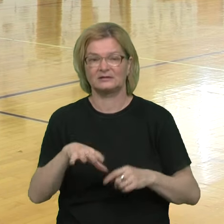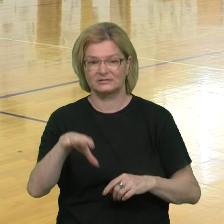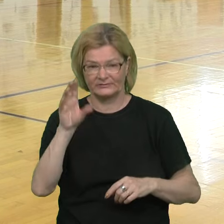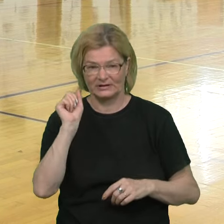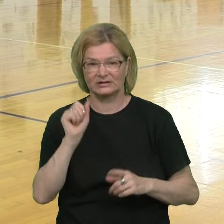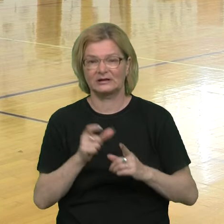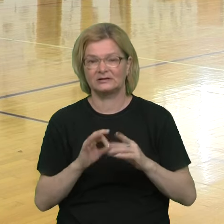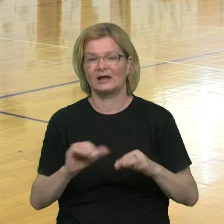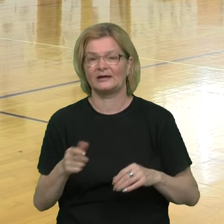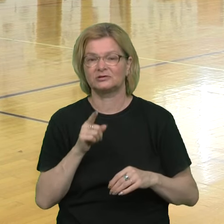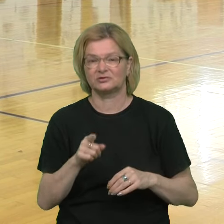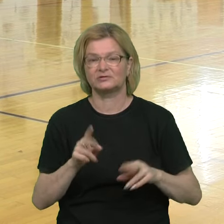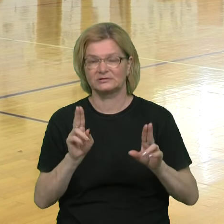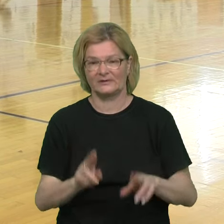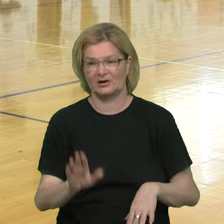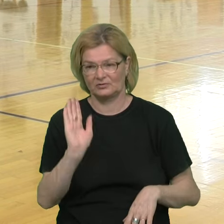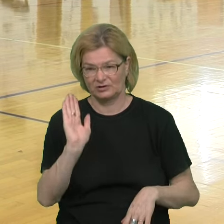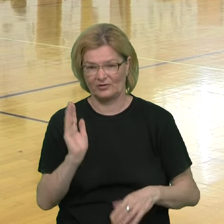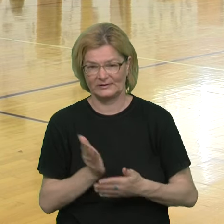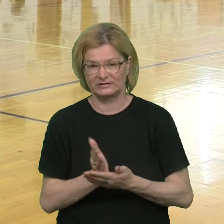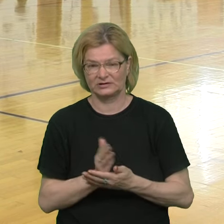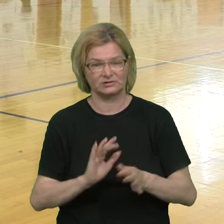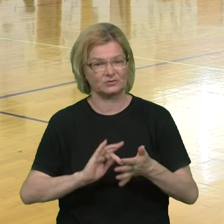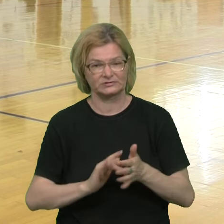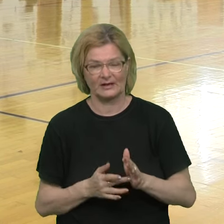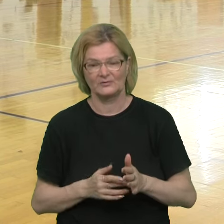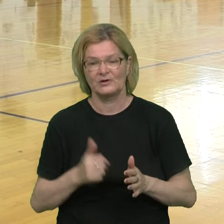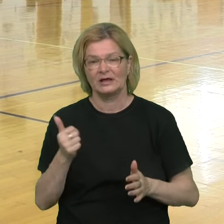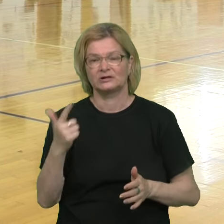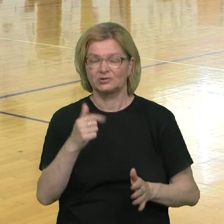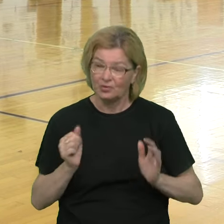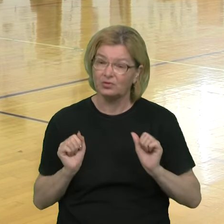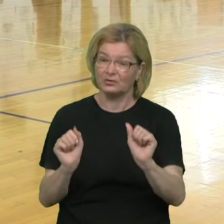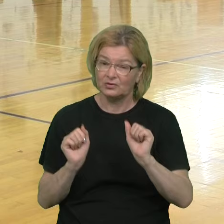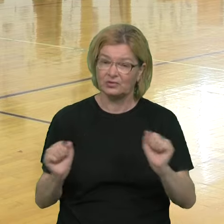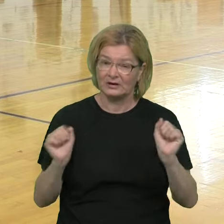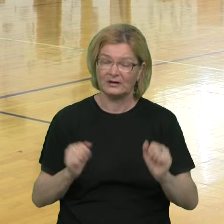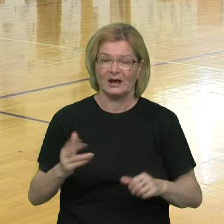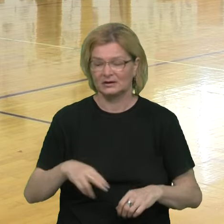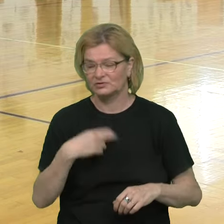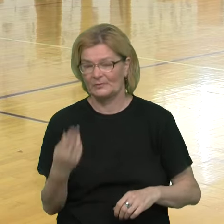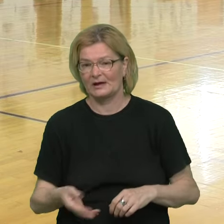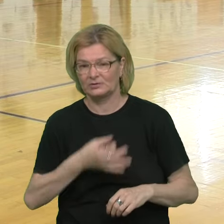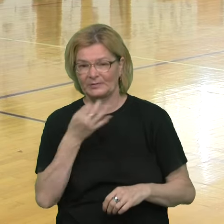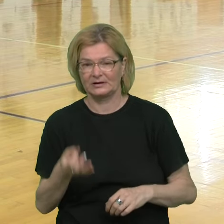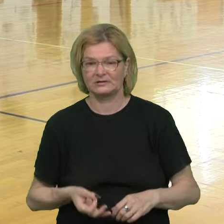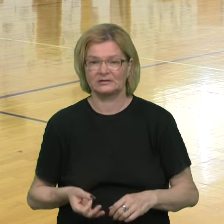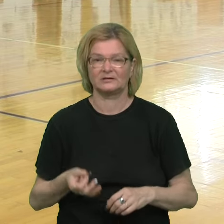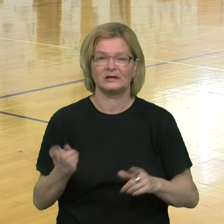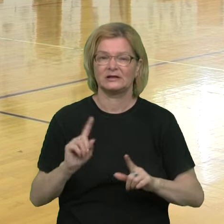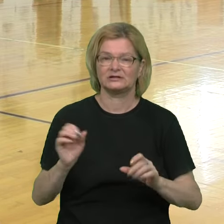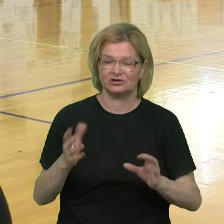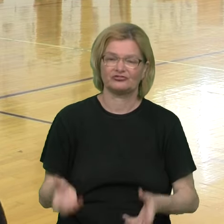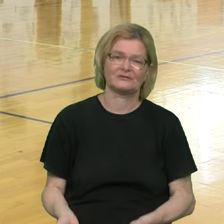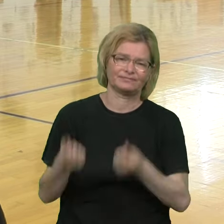krene igra, zaista shvatite da je to stvarno njihova zasluga u svemu. Jedna drugu bodre, kad su padovi u pitanju,